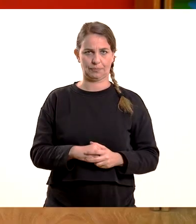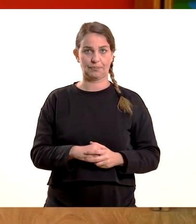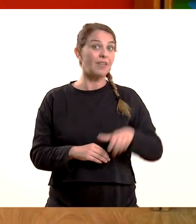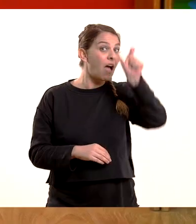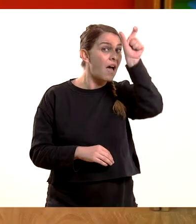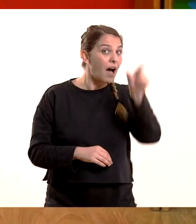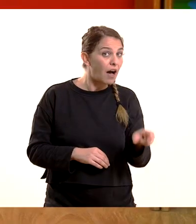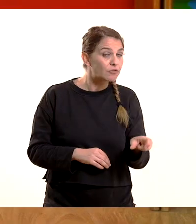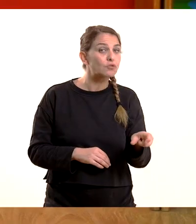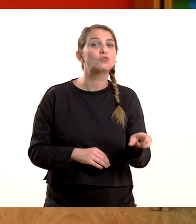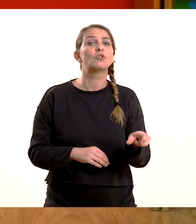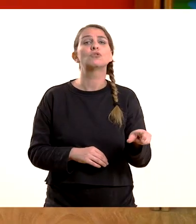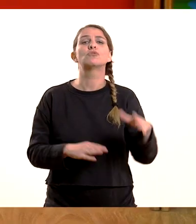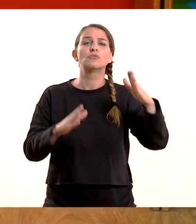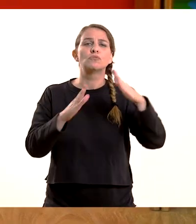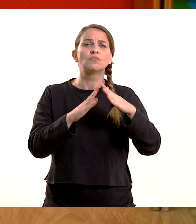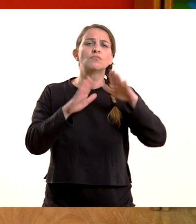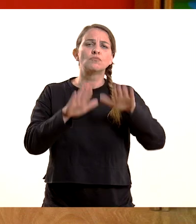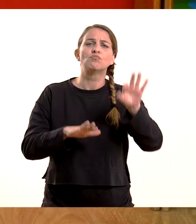ζωγράφος ζούσε στο δάσος της μουσικής.